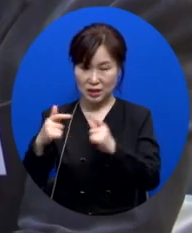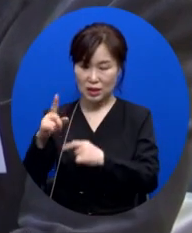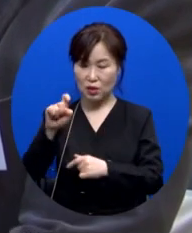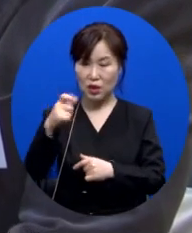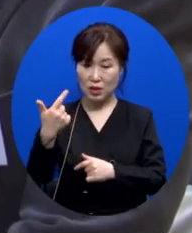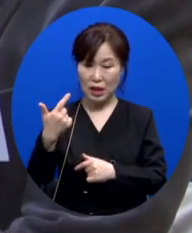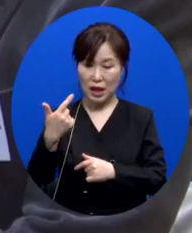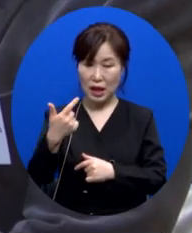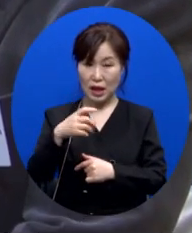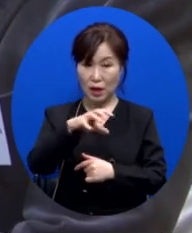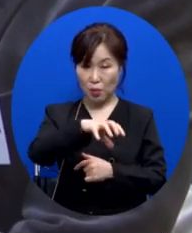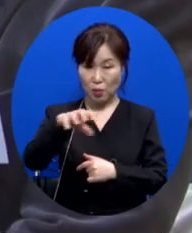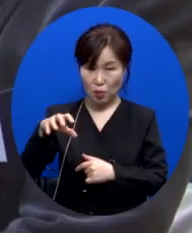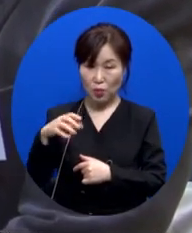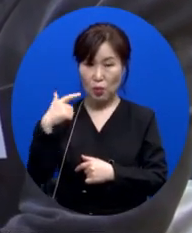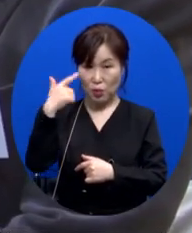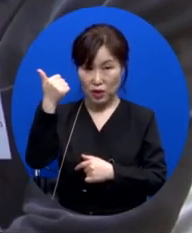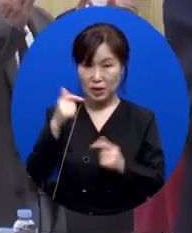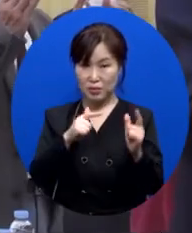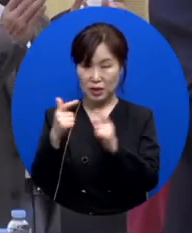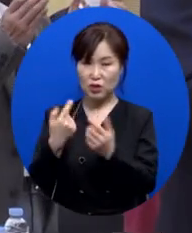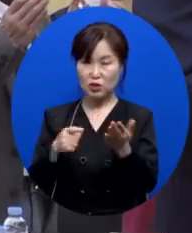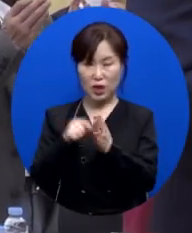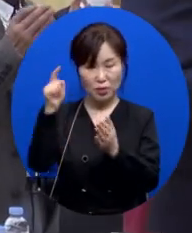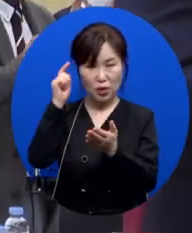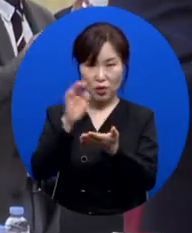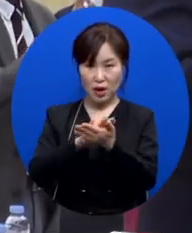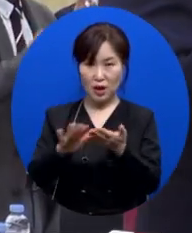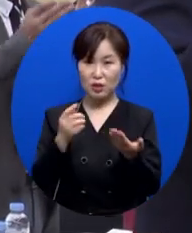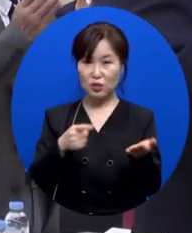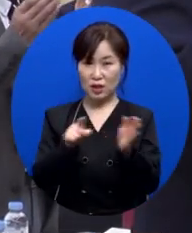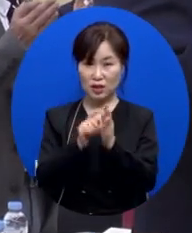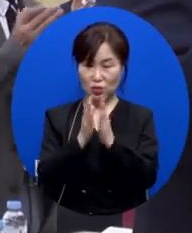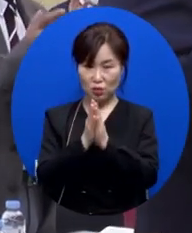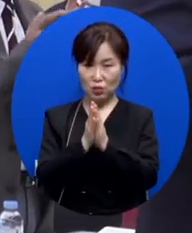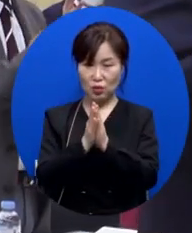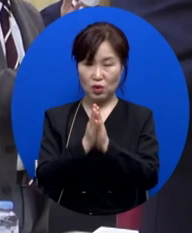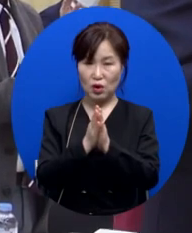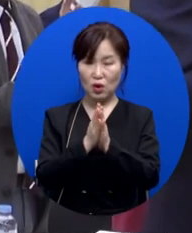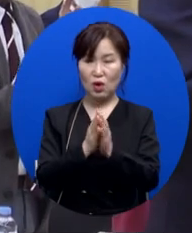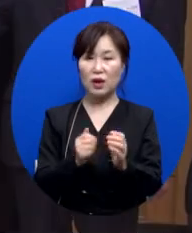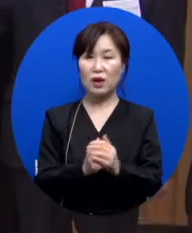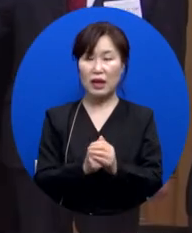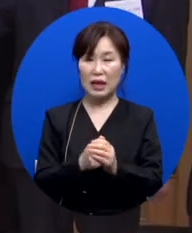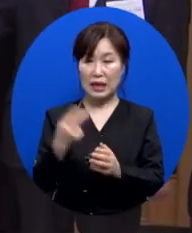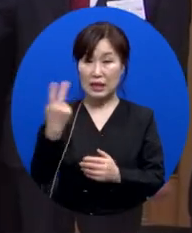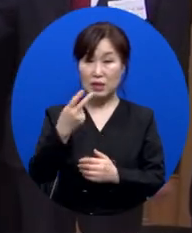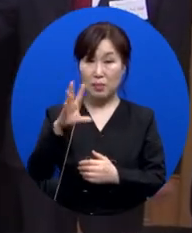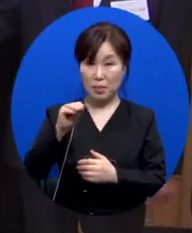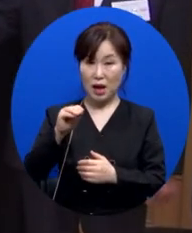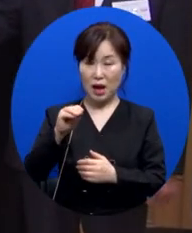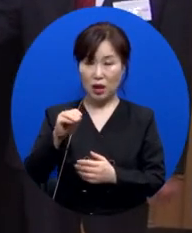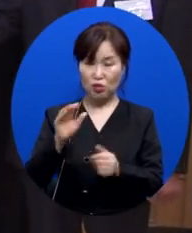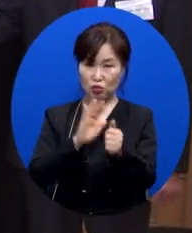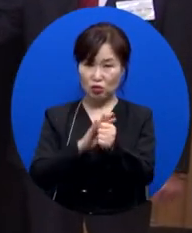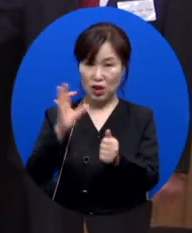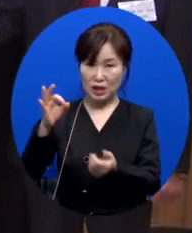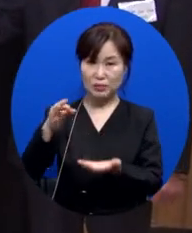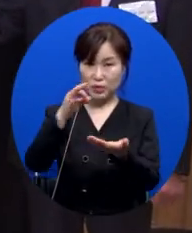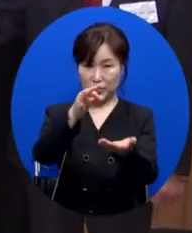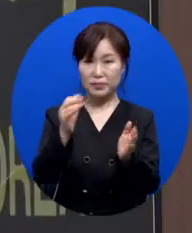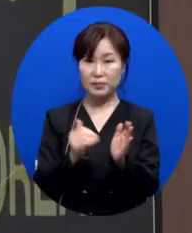미얀마 목회자들이 모여 평화를 위해 기도했습니다 또 미얀마의 민주화 항쟁을 위한 2천만 원의 후원금이 전달되기도